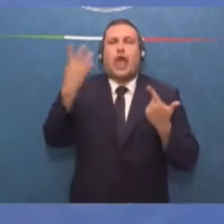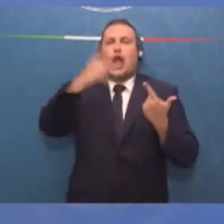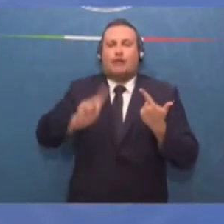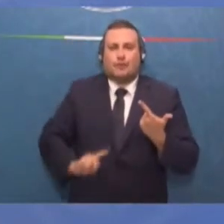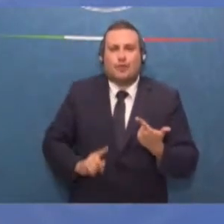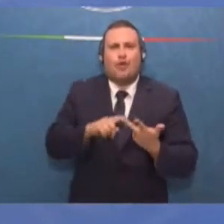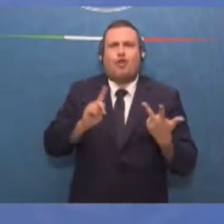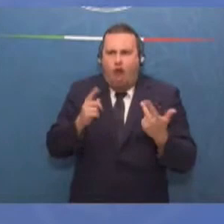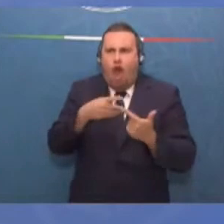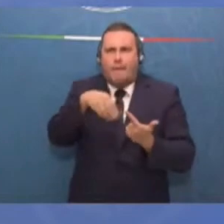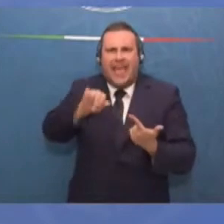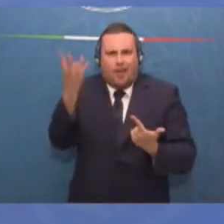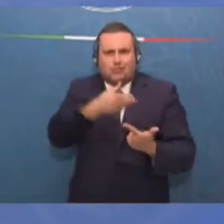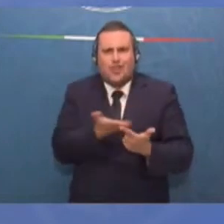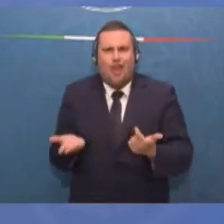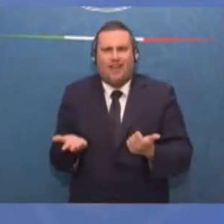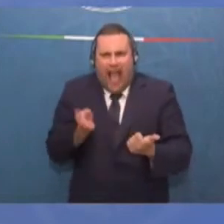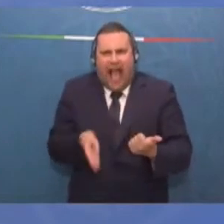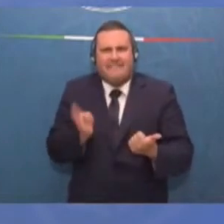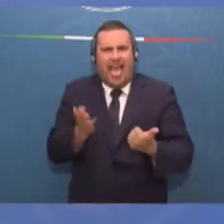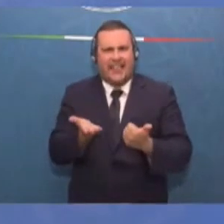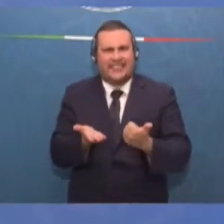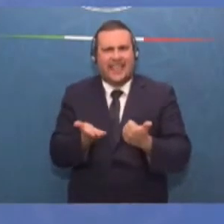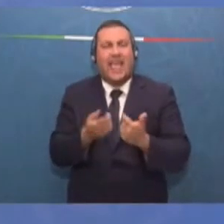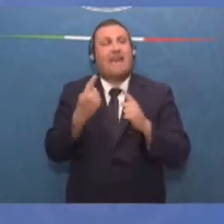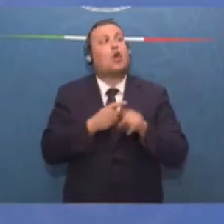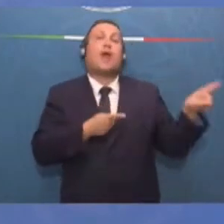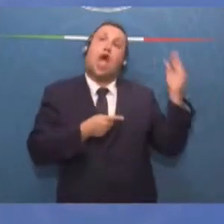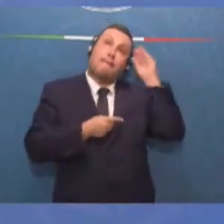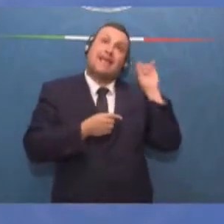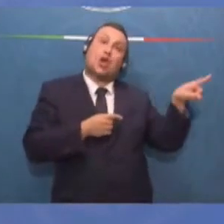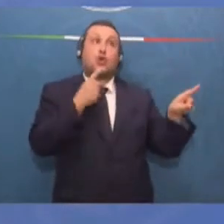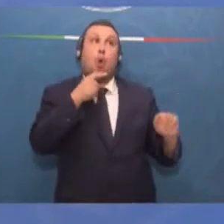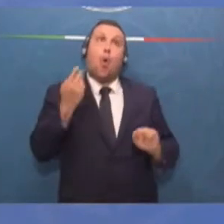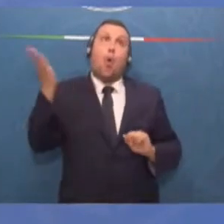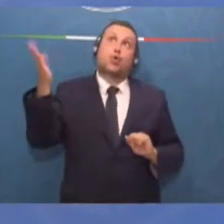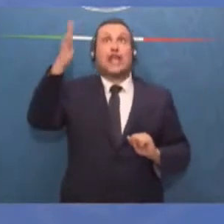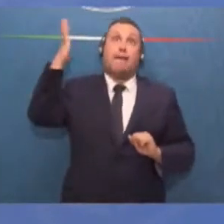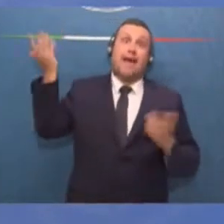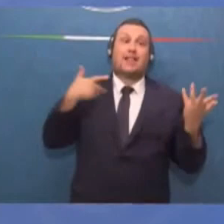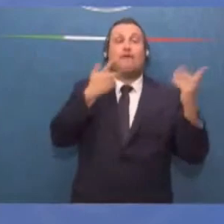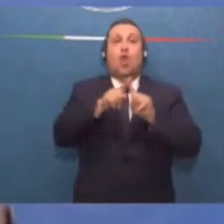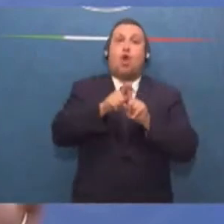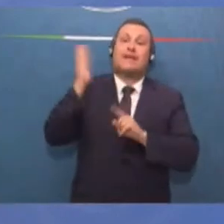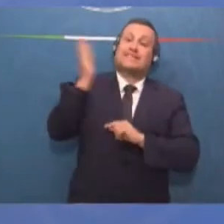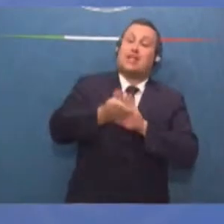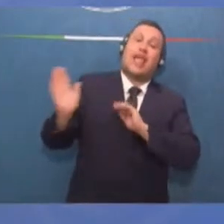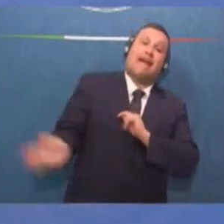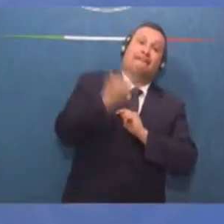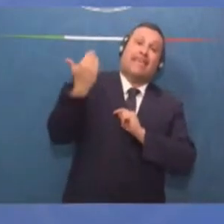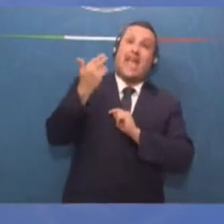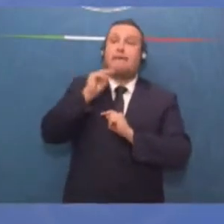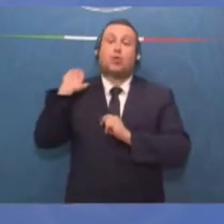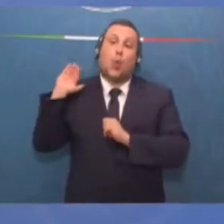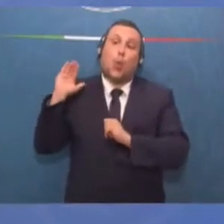RR che non funziona no funziona va avanti e c'è quello che la pensa invece ama i russi alla follia e vuol togliere le sanzioni e